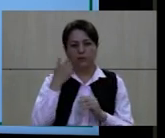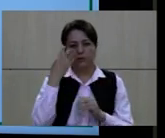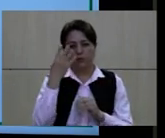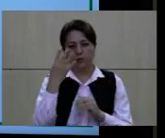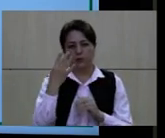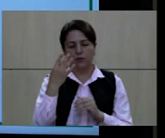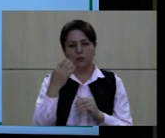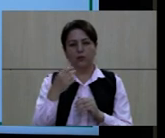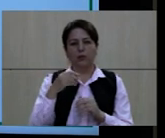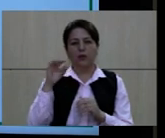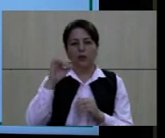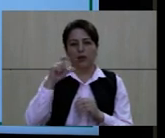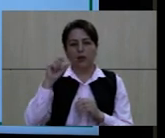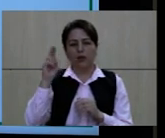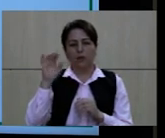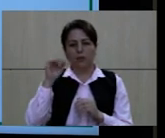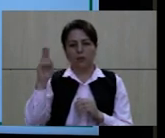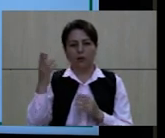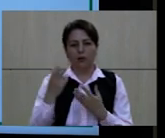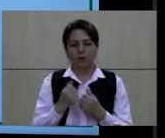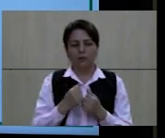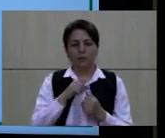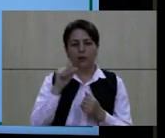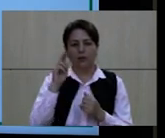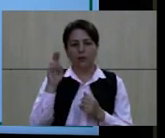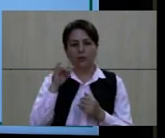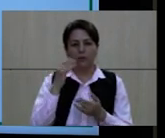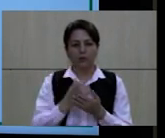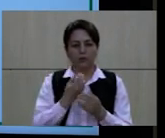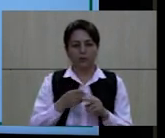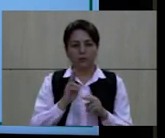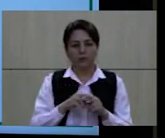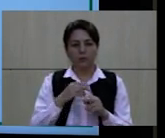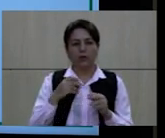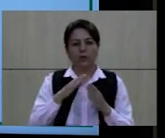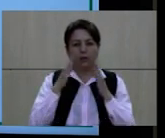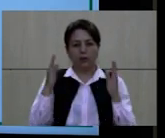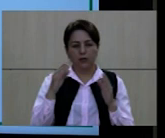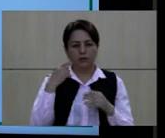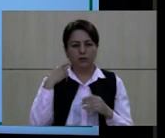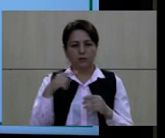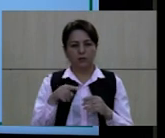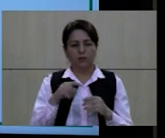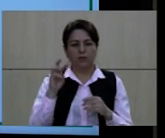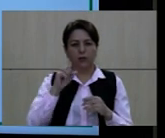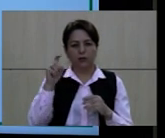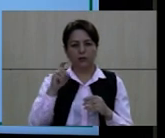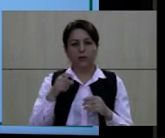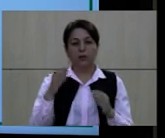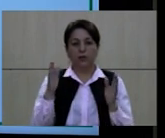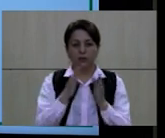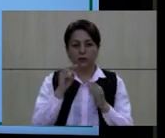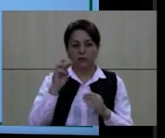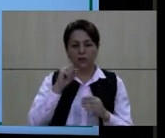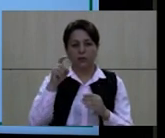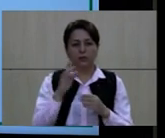lardan ekukni olamiz. Bu holatda ekukni topish uchun katta sonni, katta maxrajni kichik maxrajga